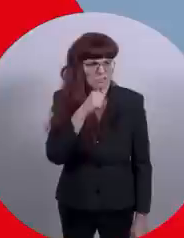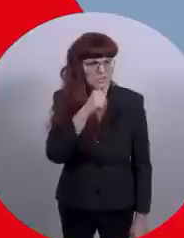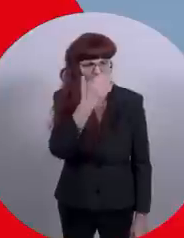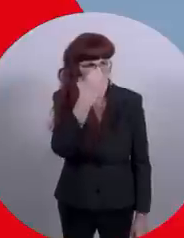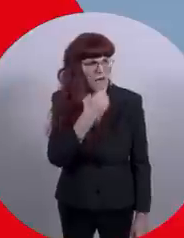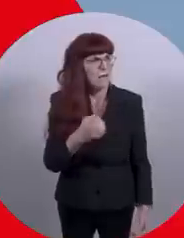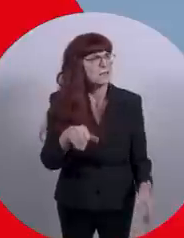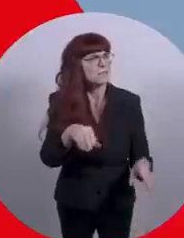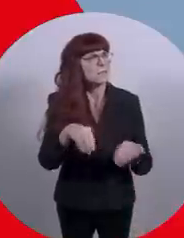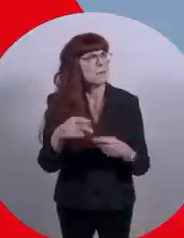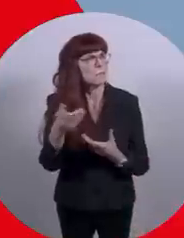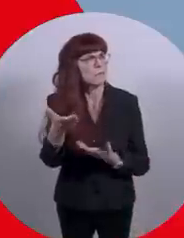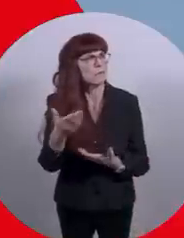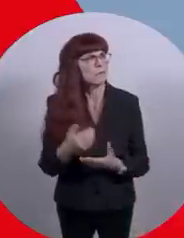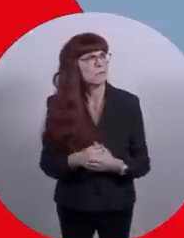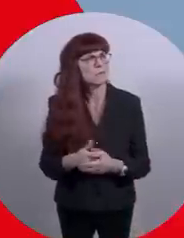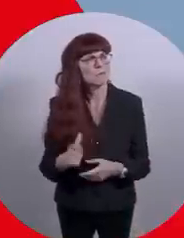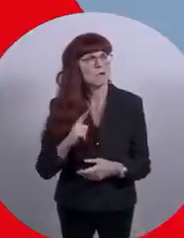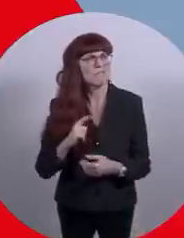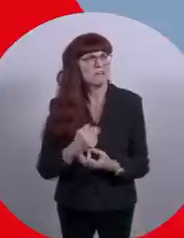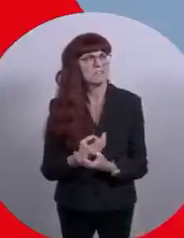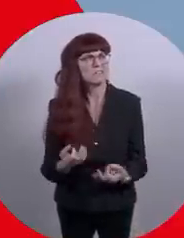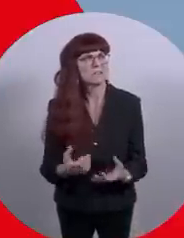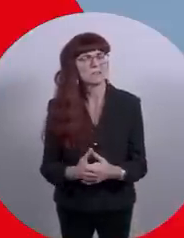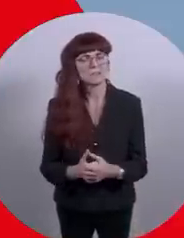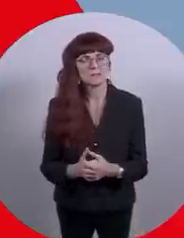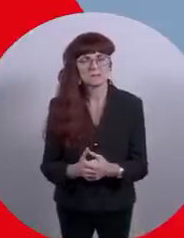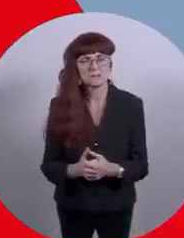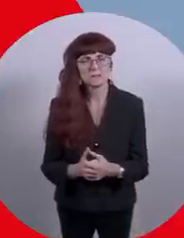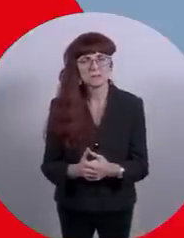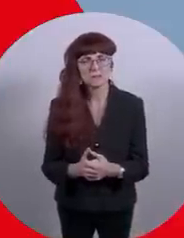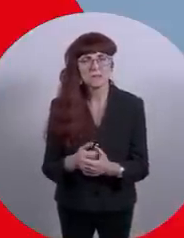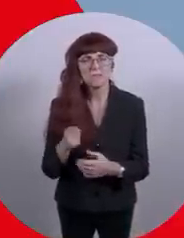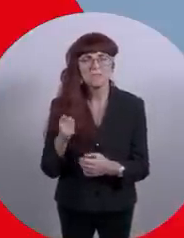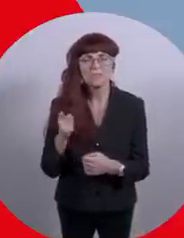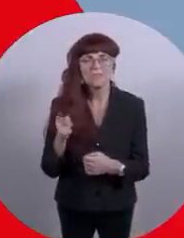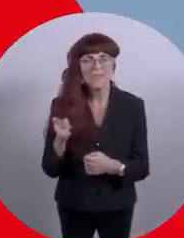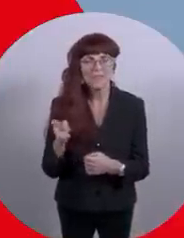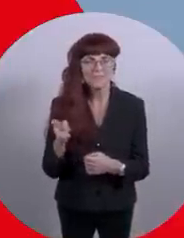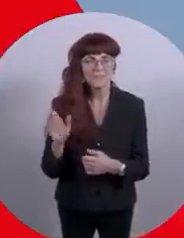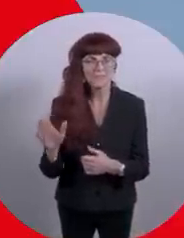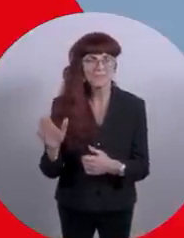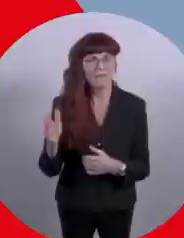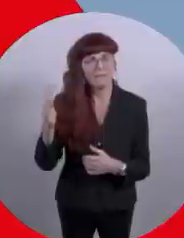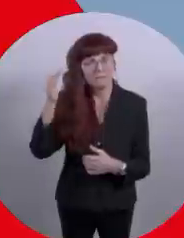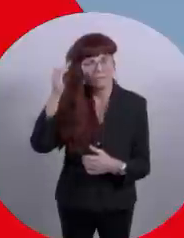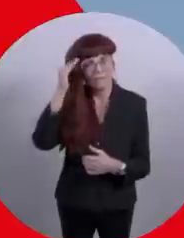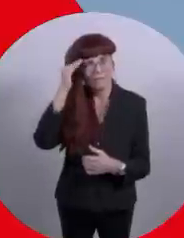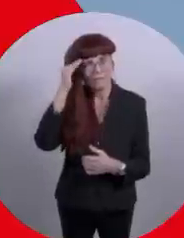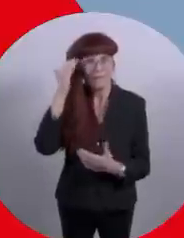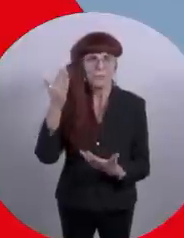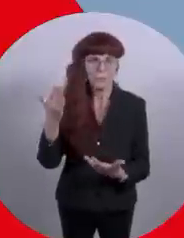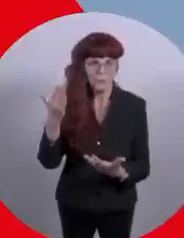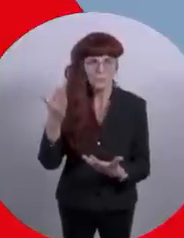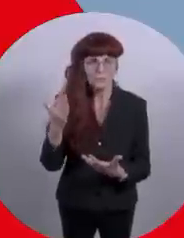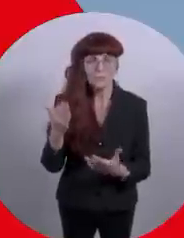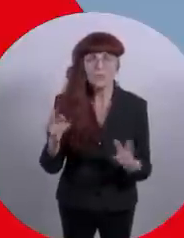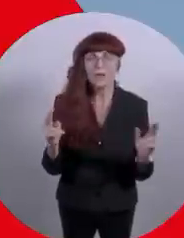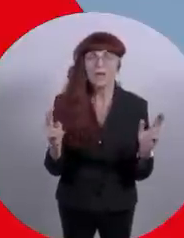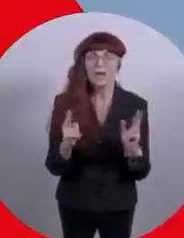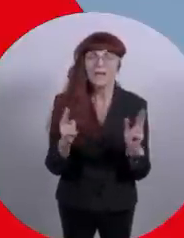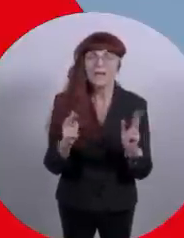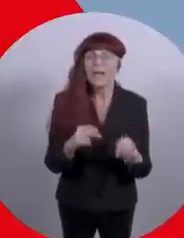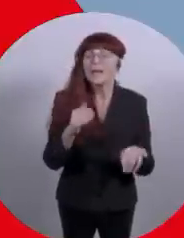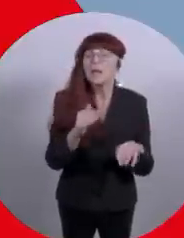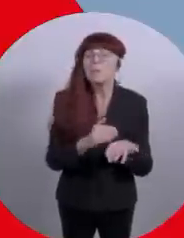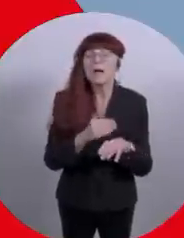von dir nichts erwarten das denkt sich der von Dir und das ist genau das sind die kleinen Beispiele wo wir es wieder